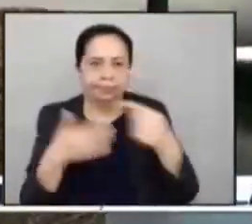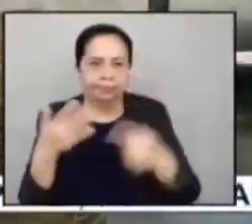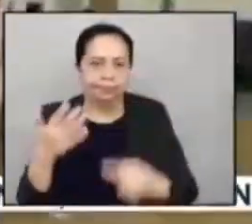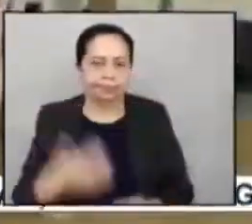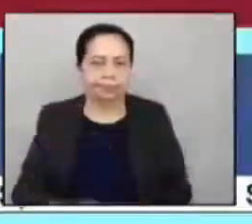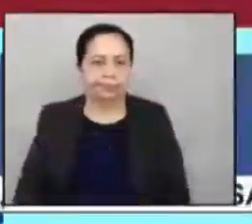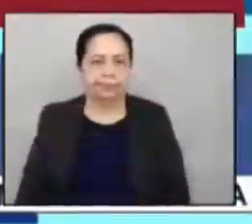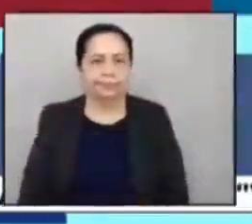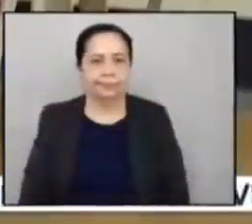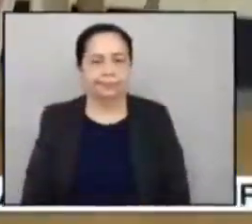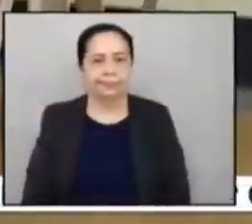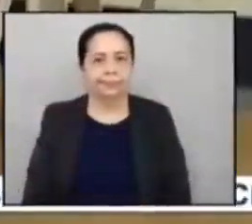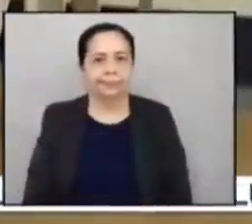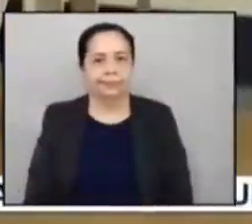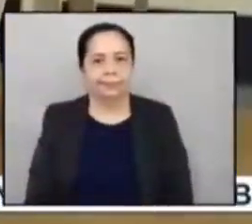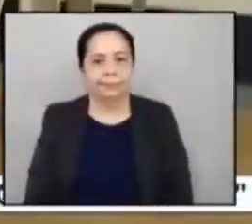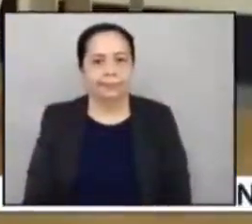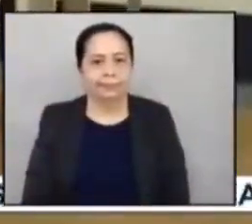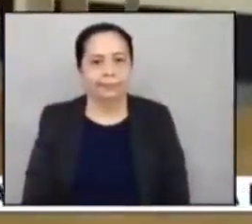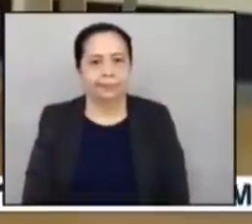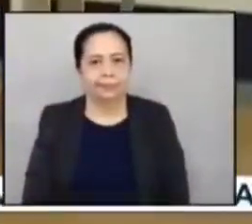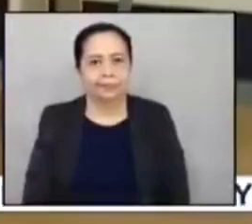Noel.